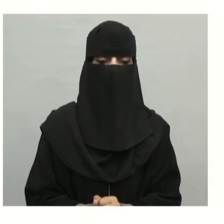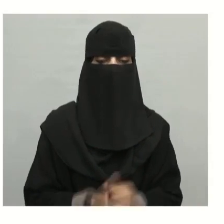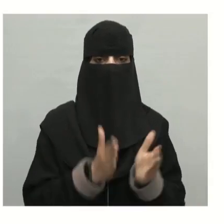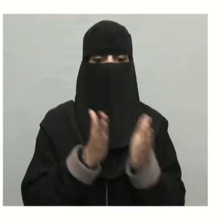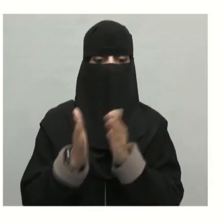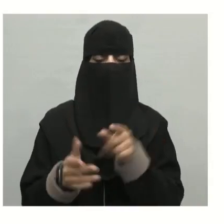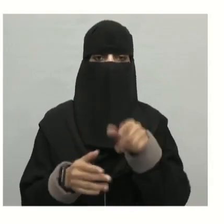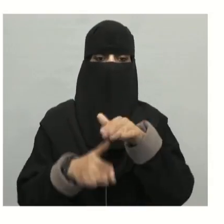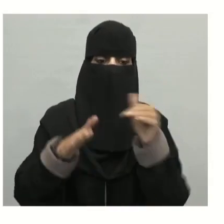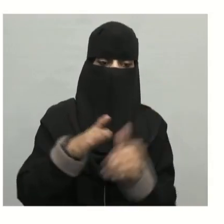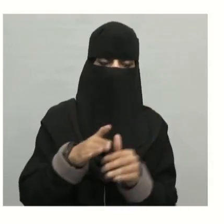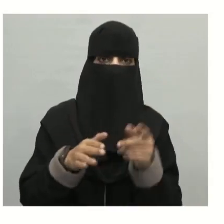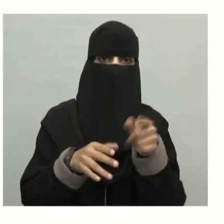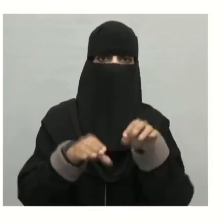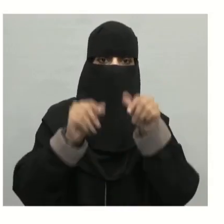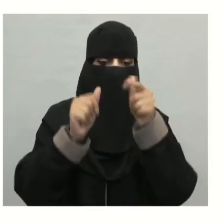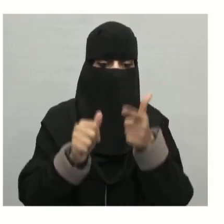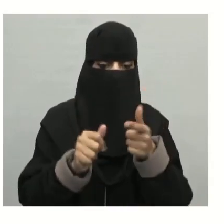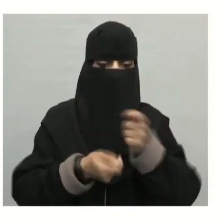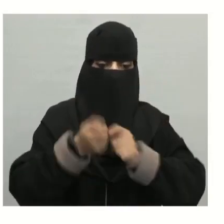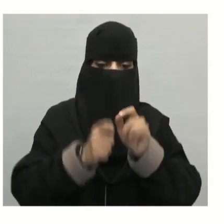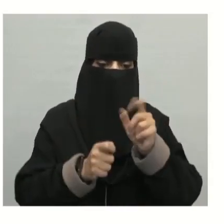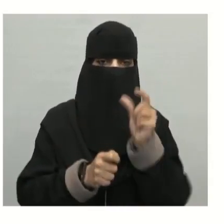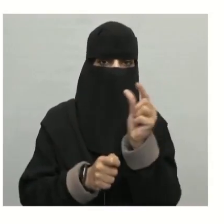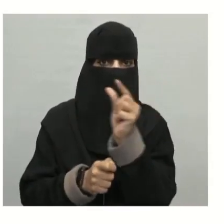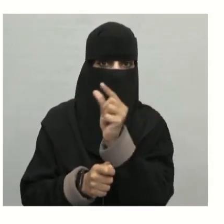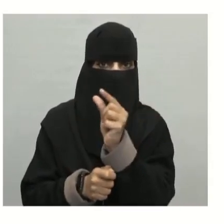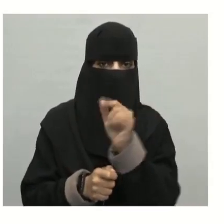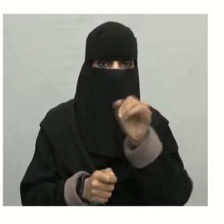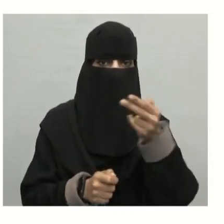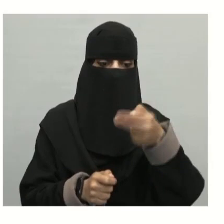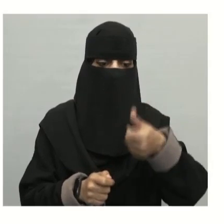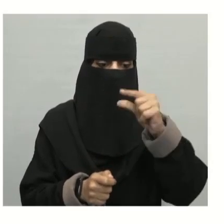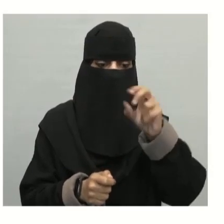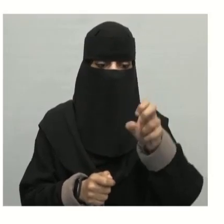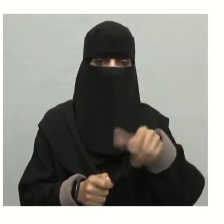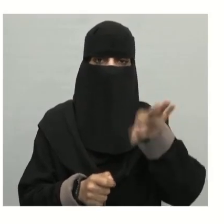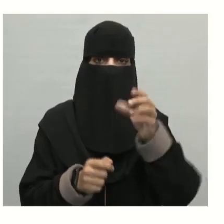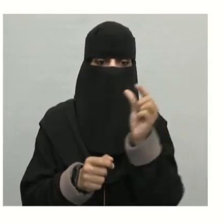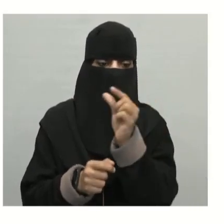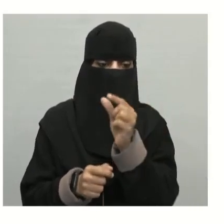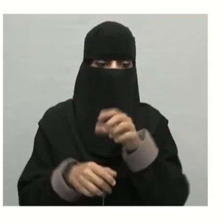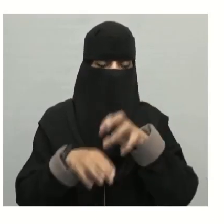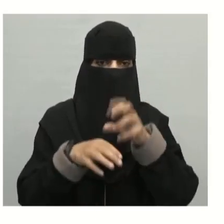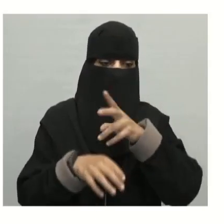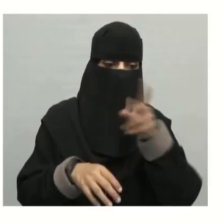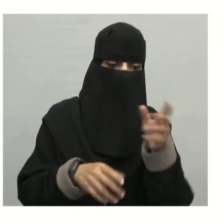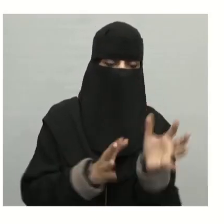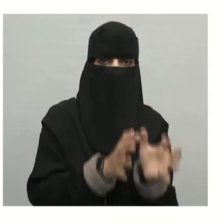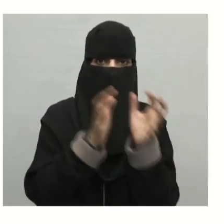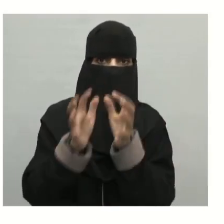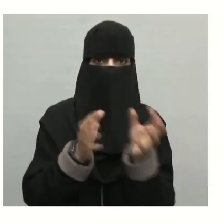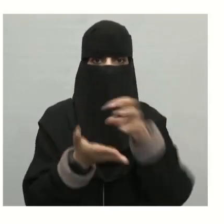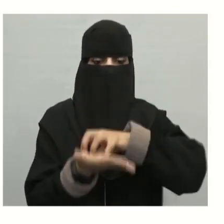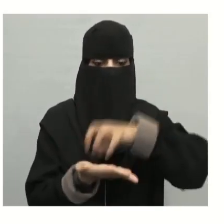الصخور الرسوبيه الفتاتيه هي صخور مكونه من حبيبات معادن او حبيبات صخور اخرى يتم نقلها